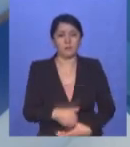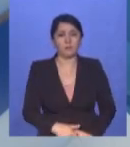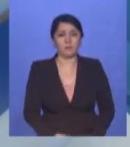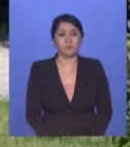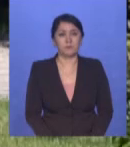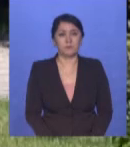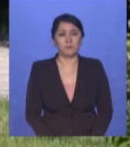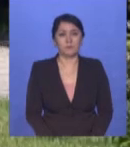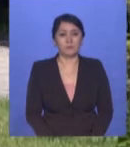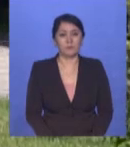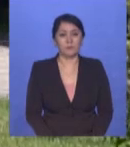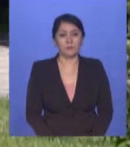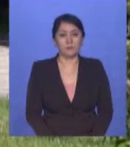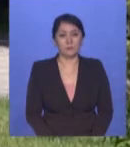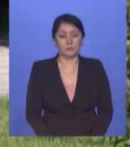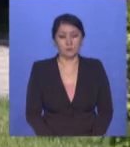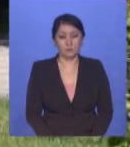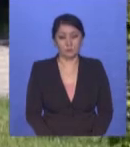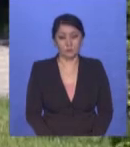айтылды.